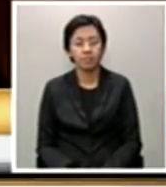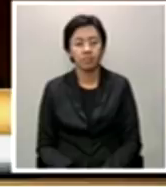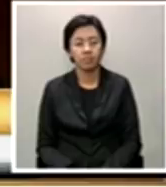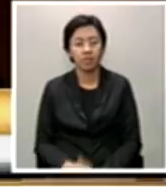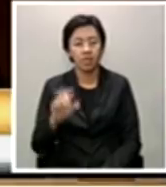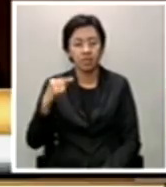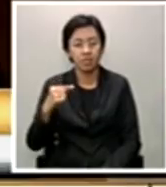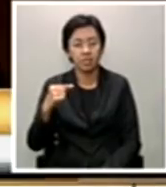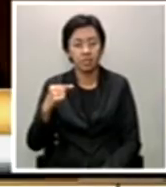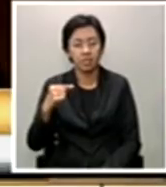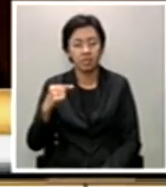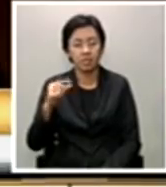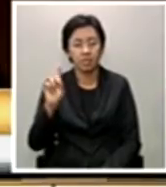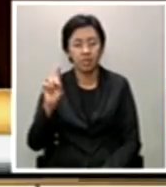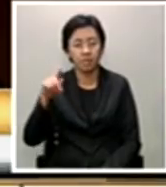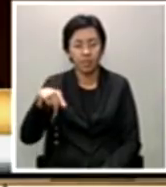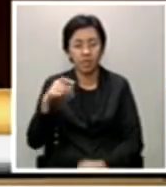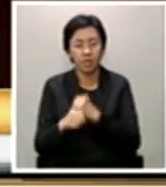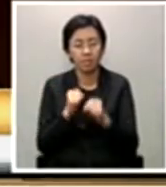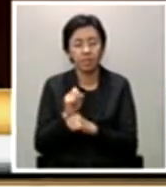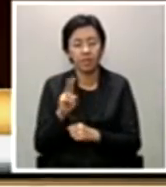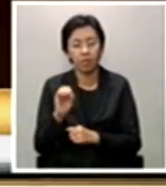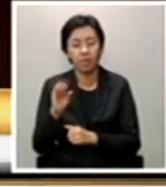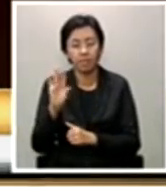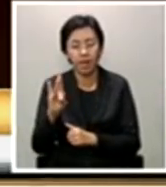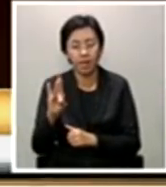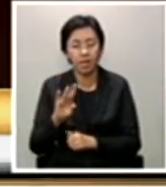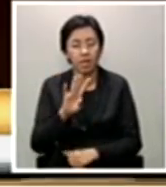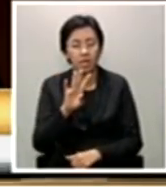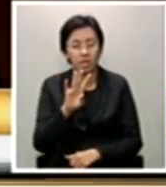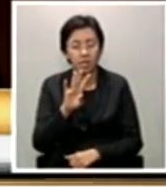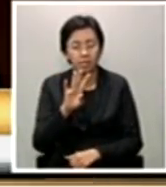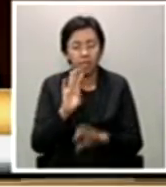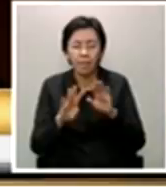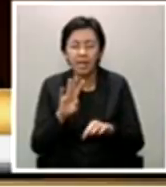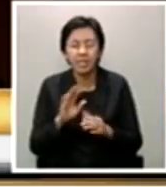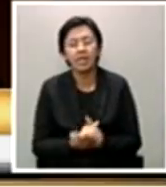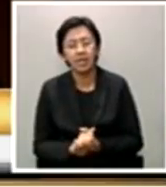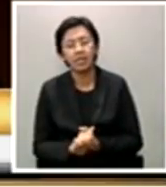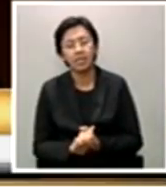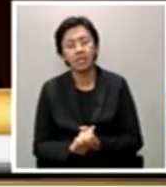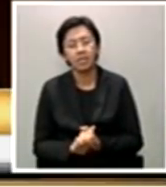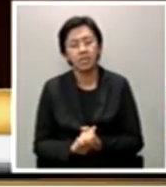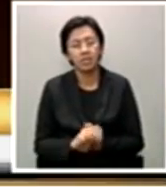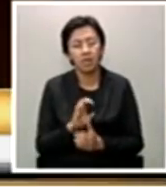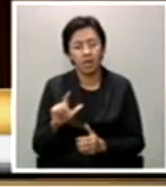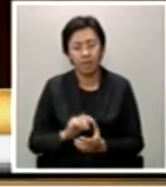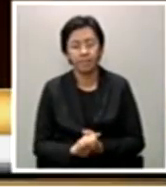หร่ GDP ในขณะนั้นปี58 400บิลเลียนนะประมาณ